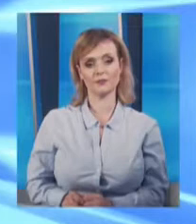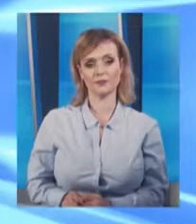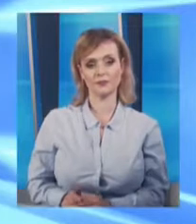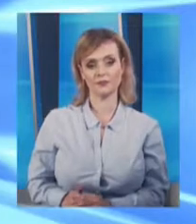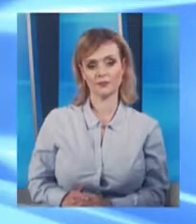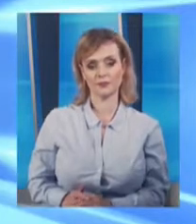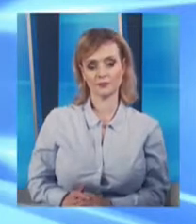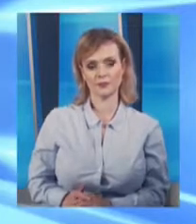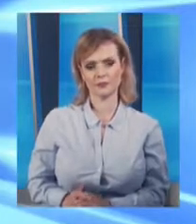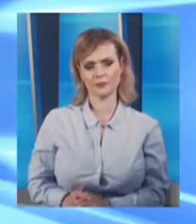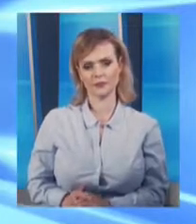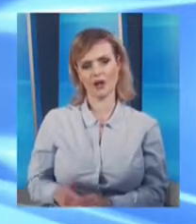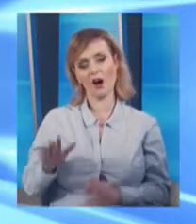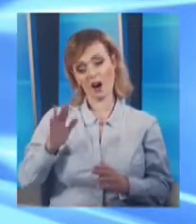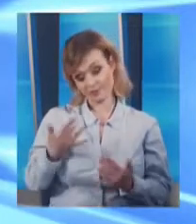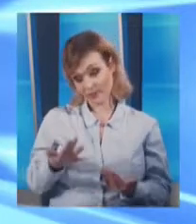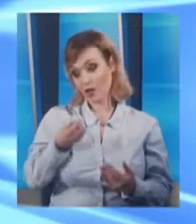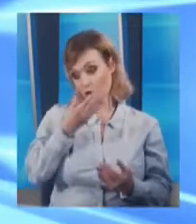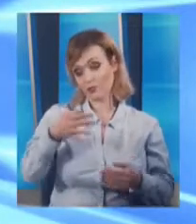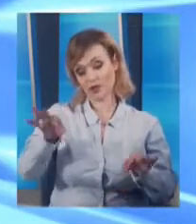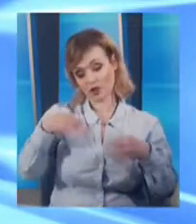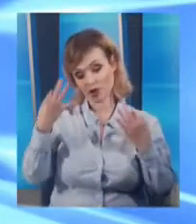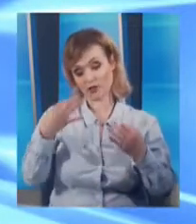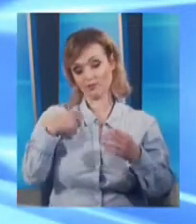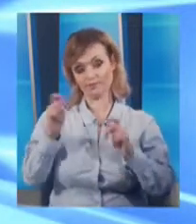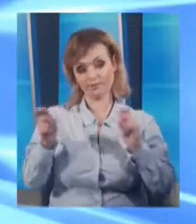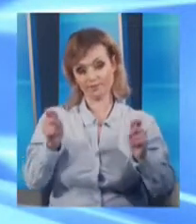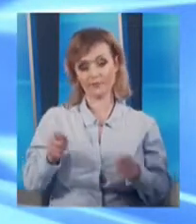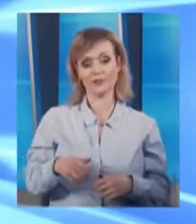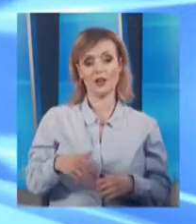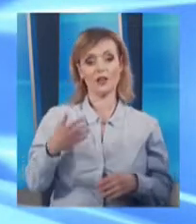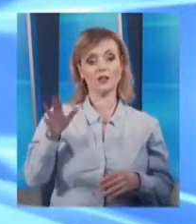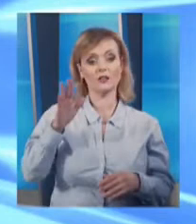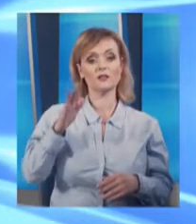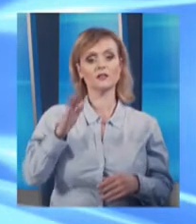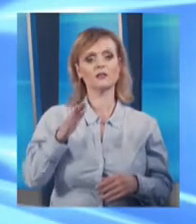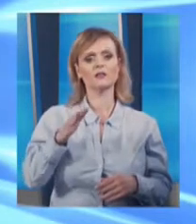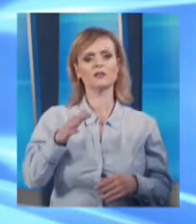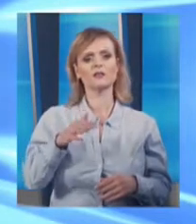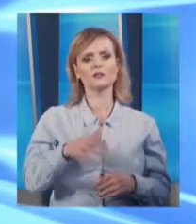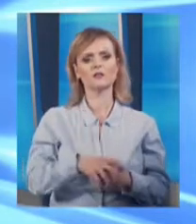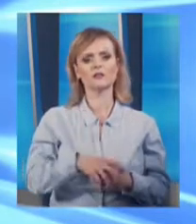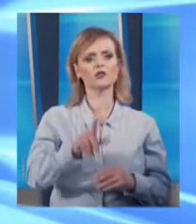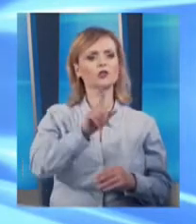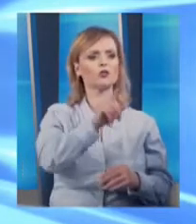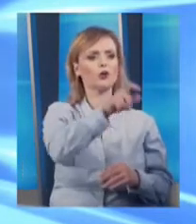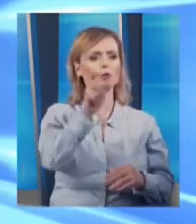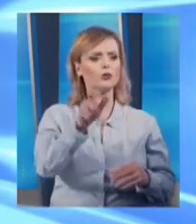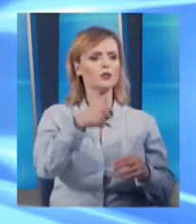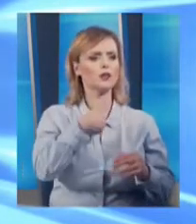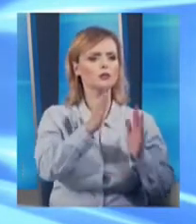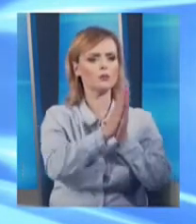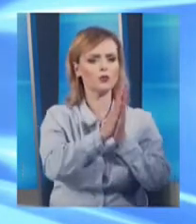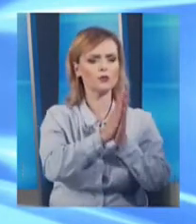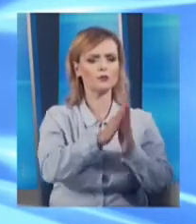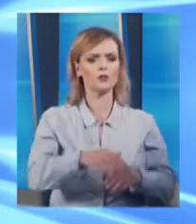mai departe. Atunci dați-mi voi să vă întreb ce spune cetățeanul. Ce ne îndeamnă ei? Votăm